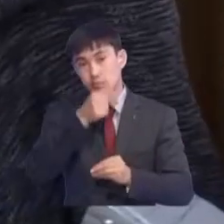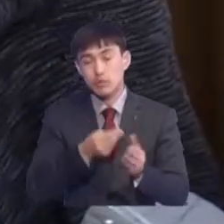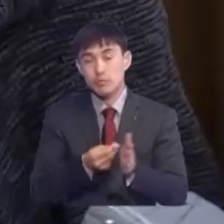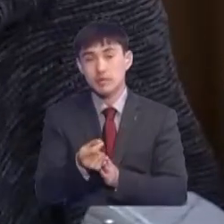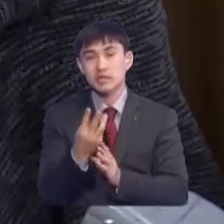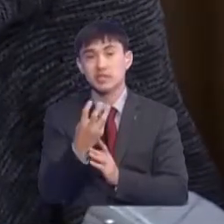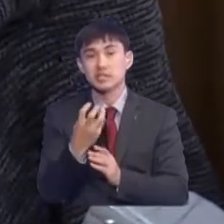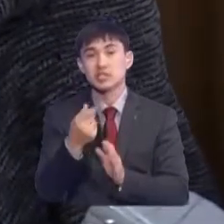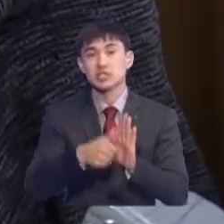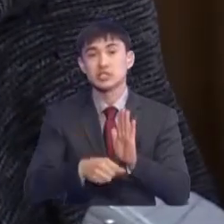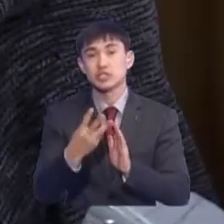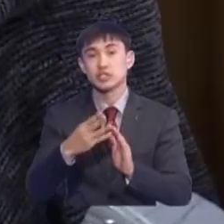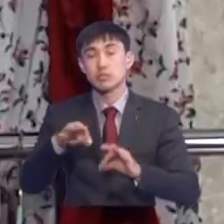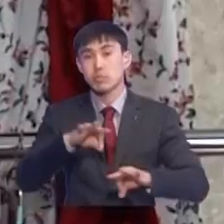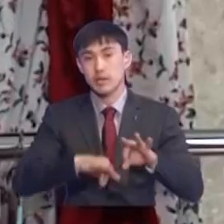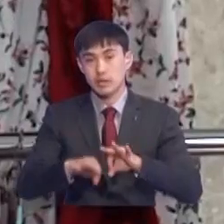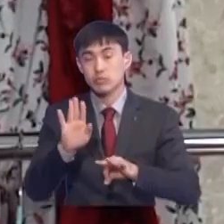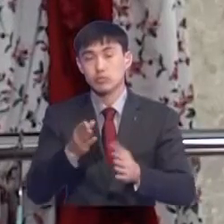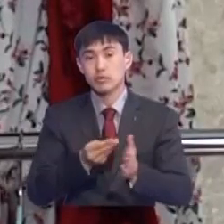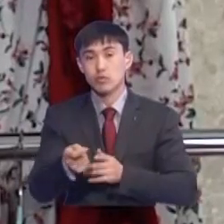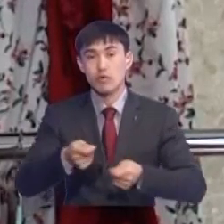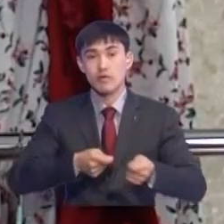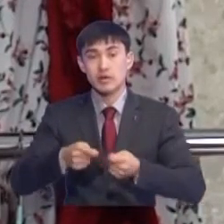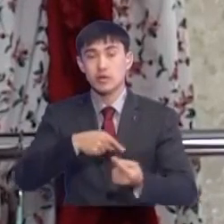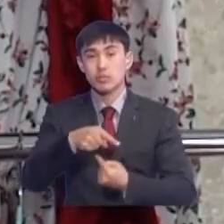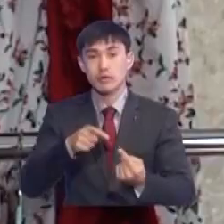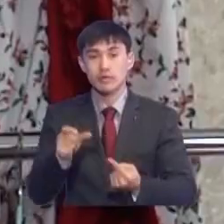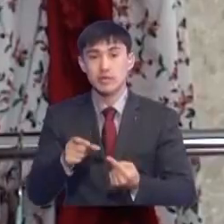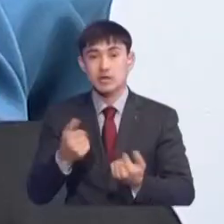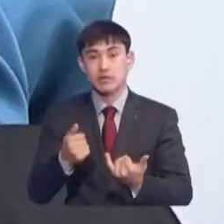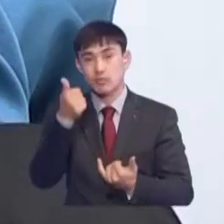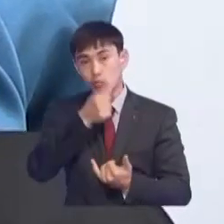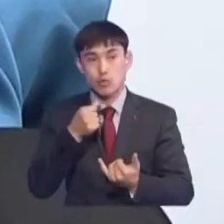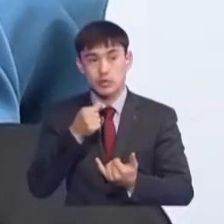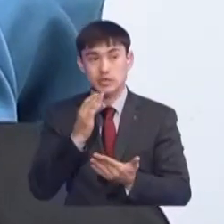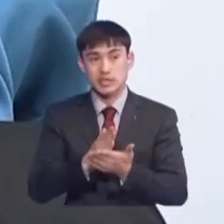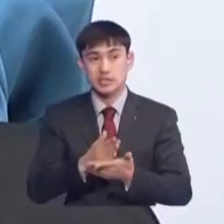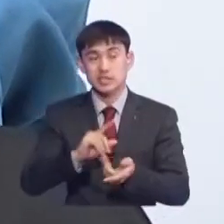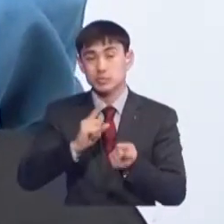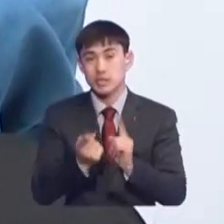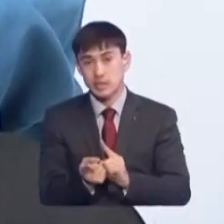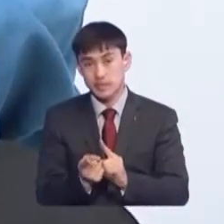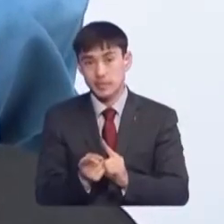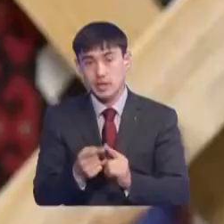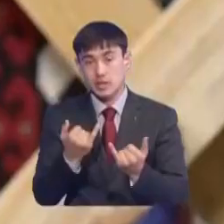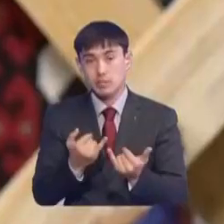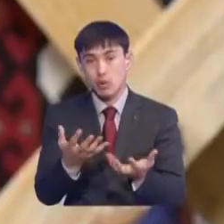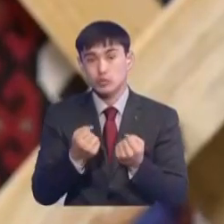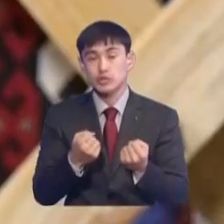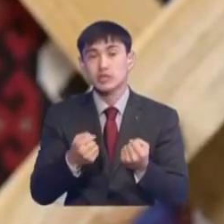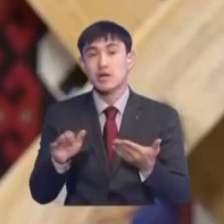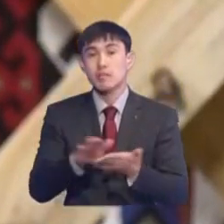364 проекта как отметил руководитель управления предпринимательства с текущего года есть определённые изменения так отныне получить